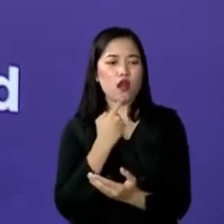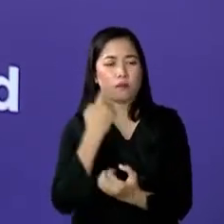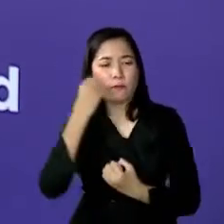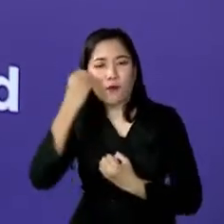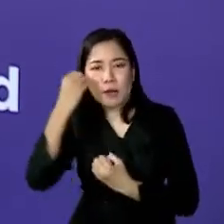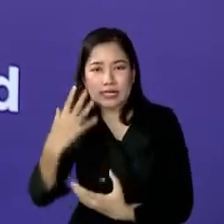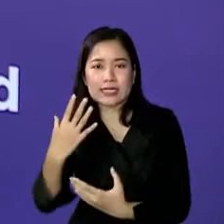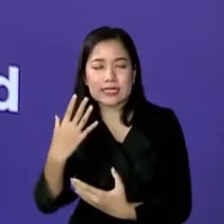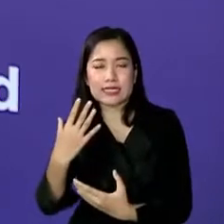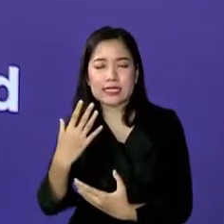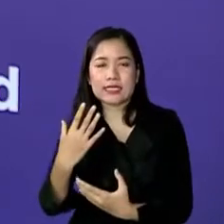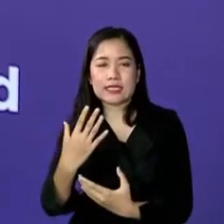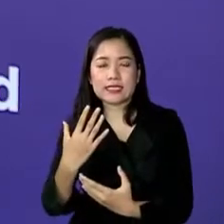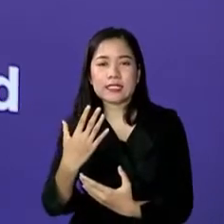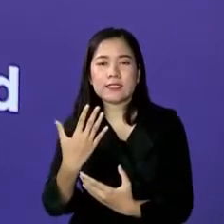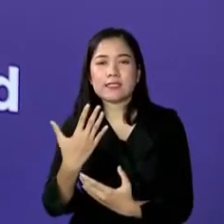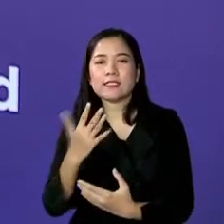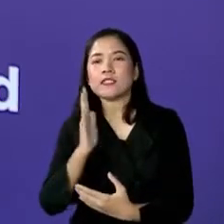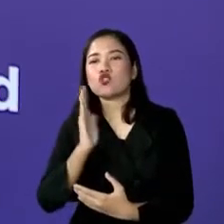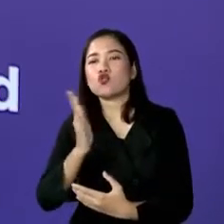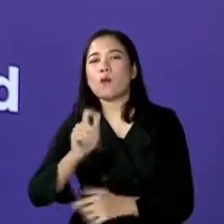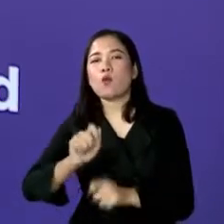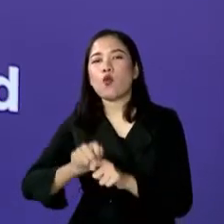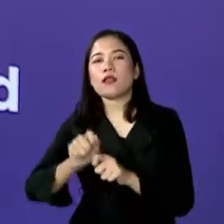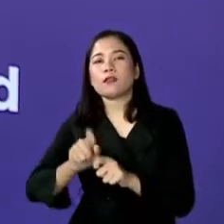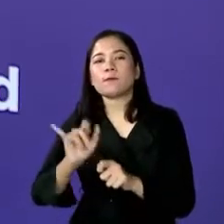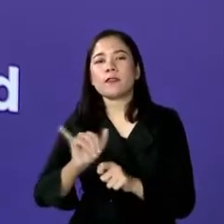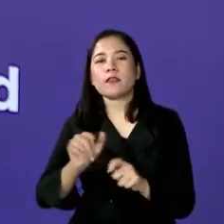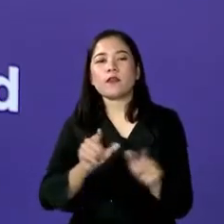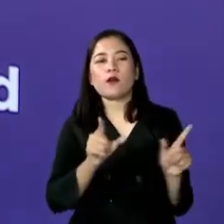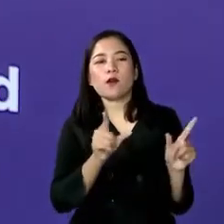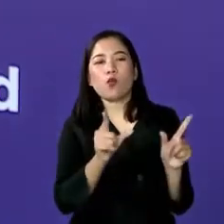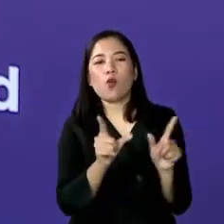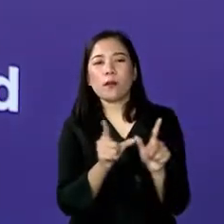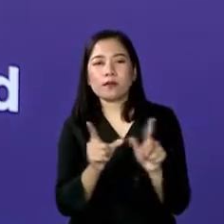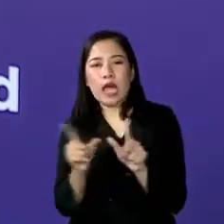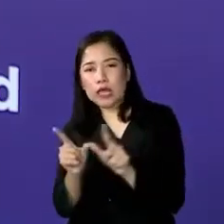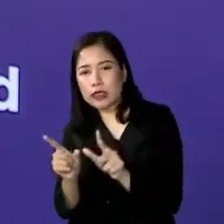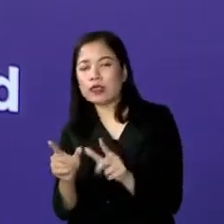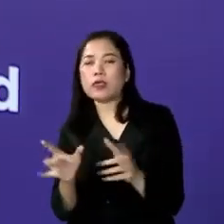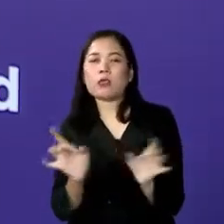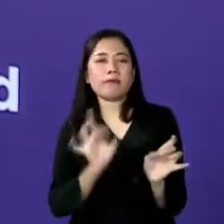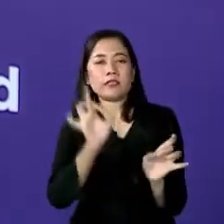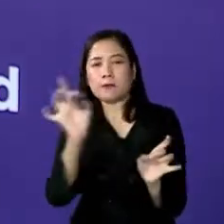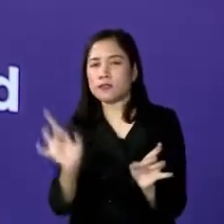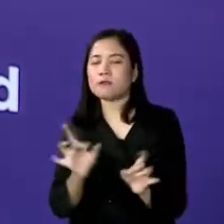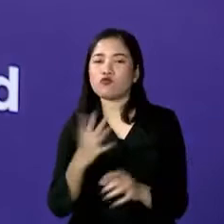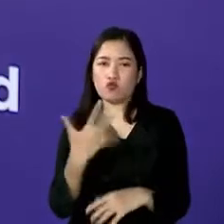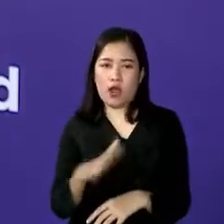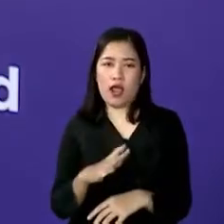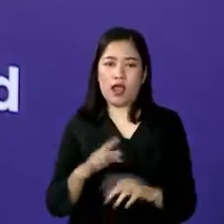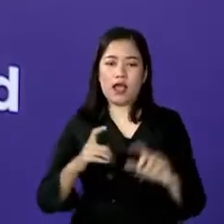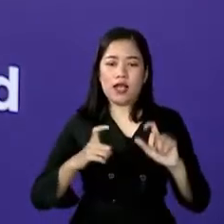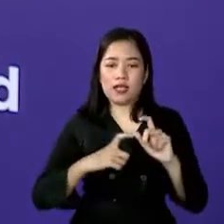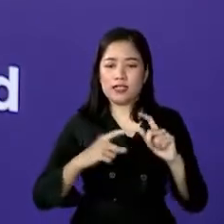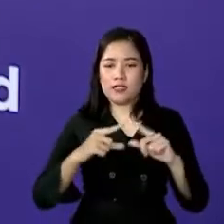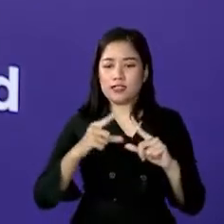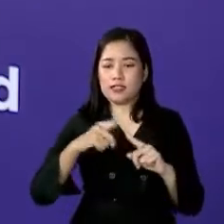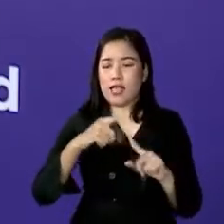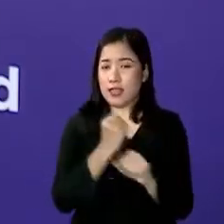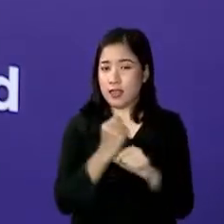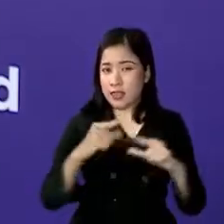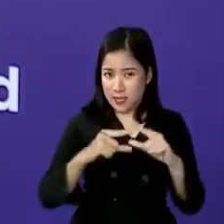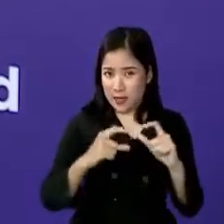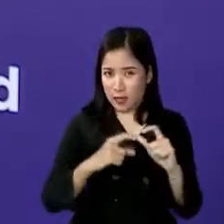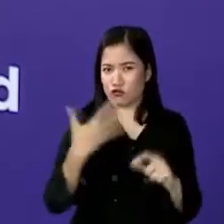sudah membuat berbagai kanal untuk memberikan informasi pada masyarakat Satgas juga saya yakin sudah